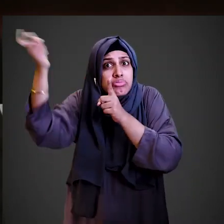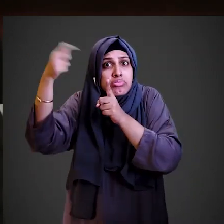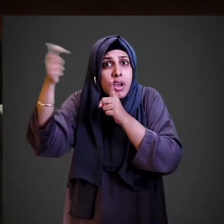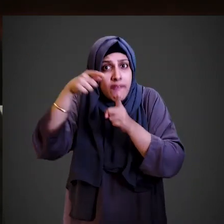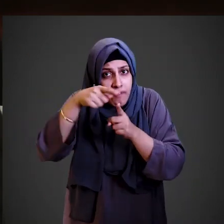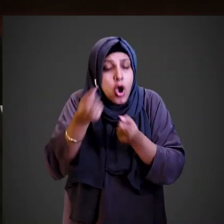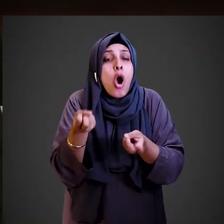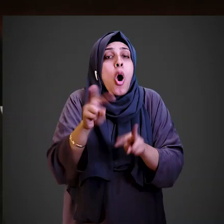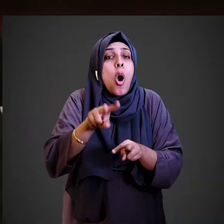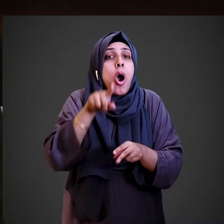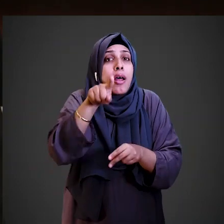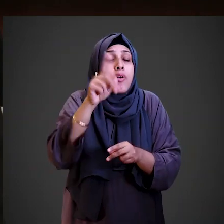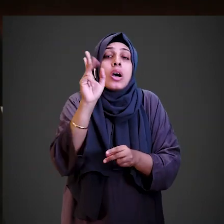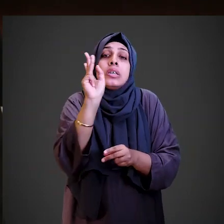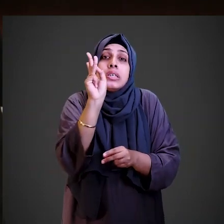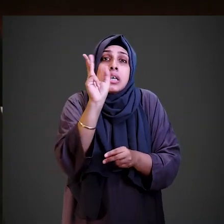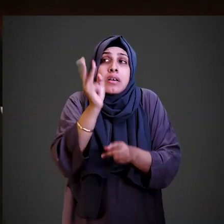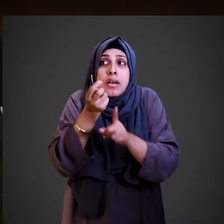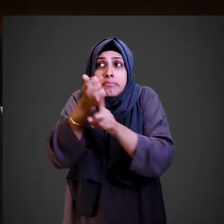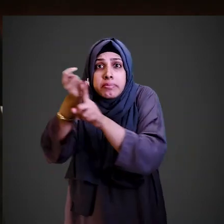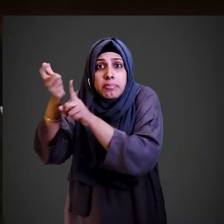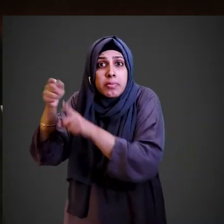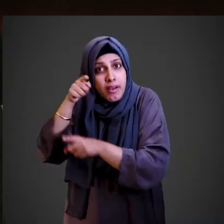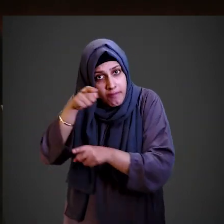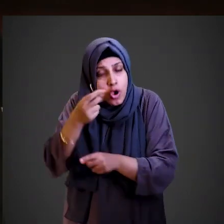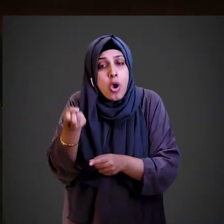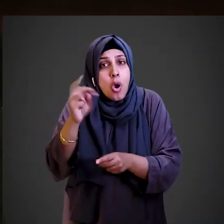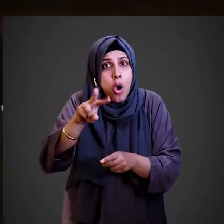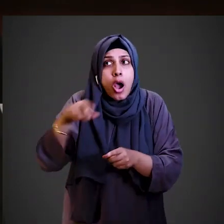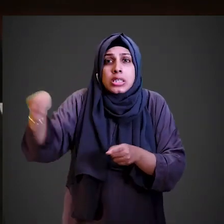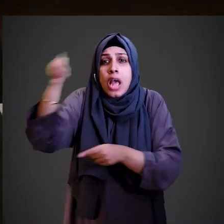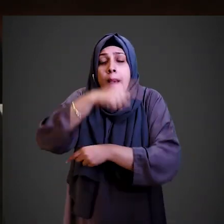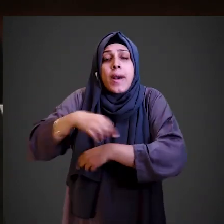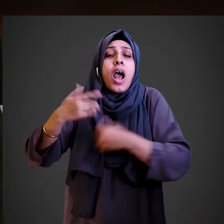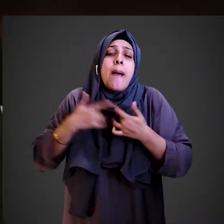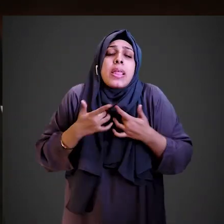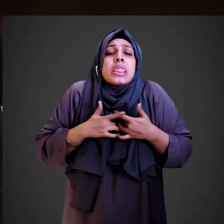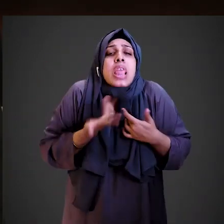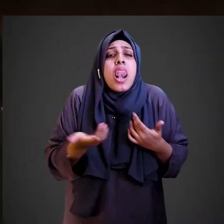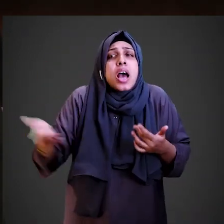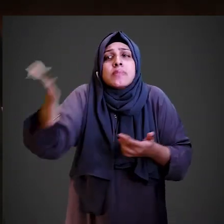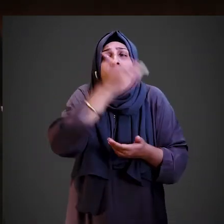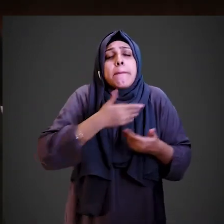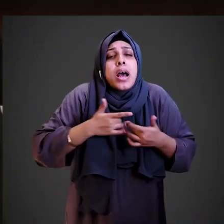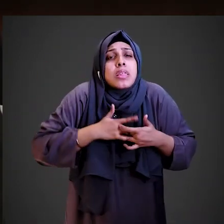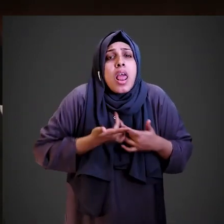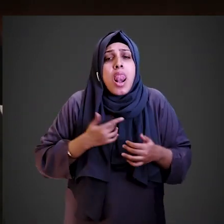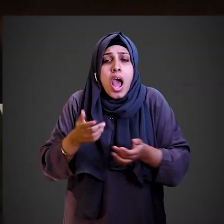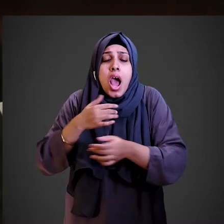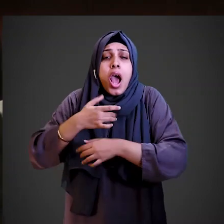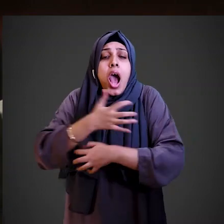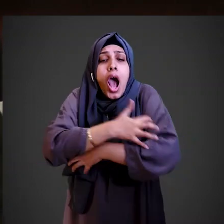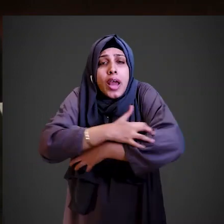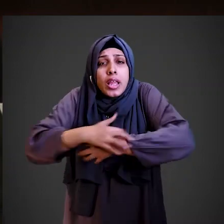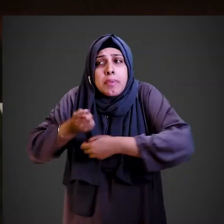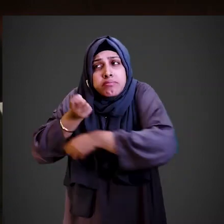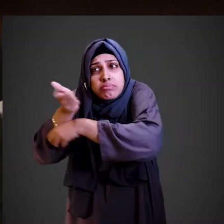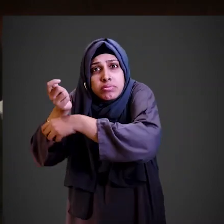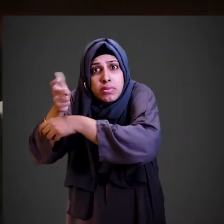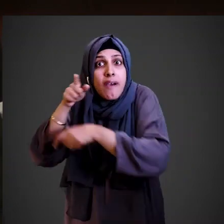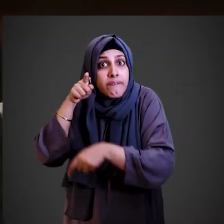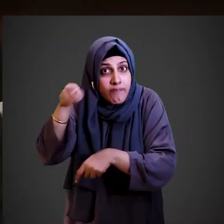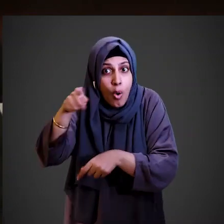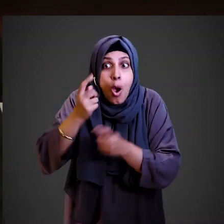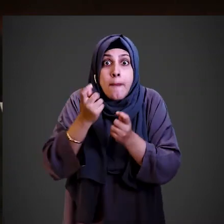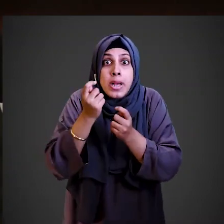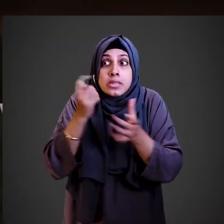ہمارا فنڈ ہے، یا جو بھی ہم اپنے دل سے غریبوں کے لیے یا مستحق جو ہماری زکوٰۃ کے مستحق لوگ ہیں ان